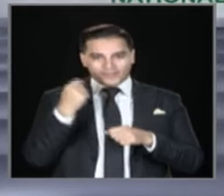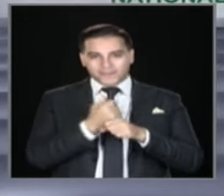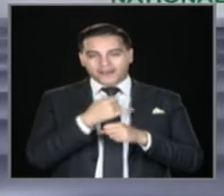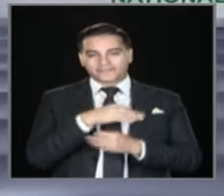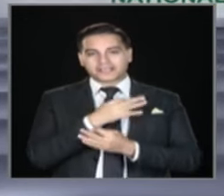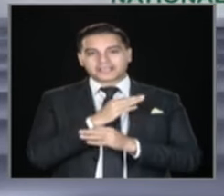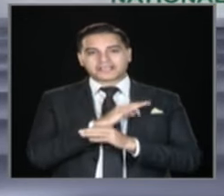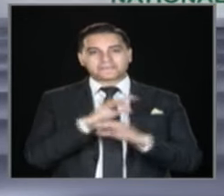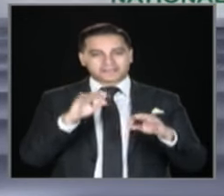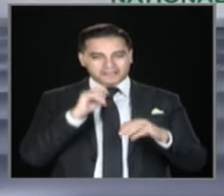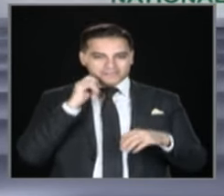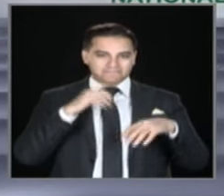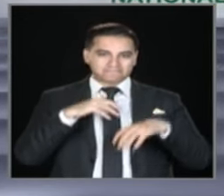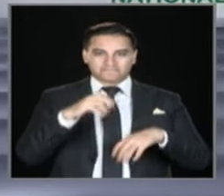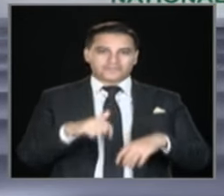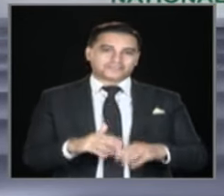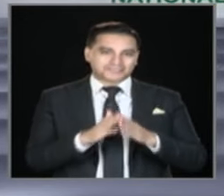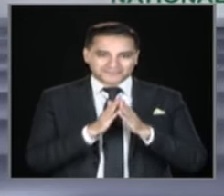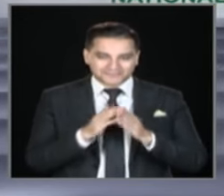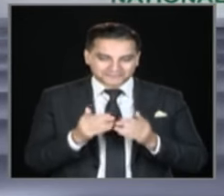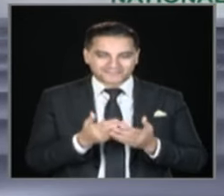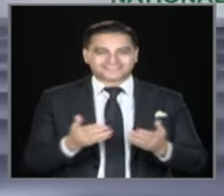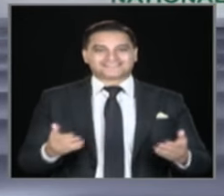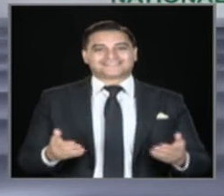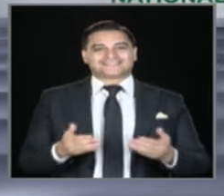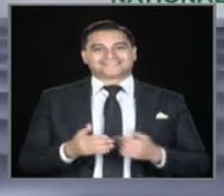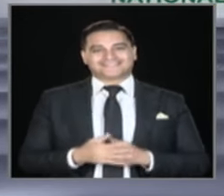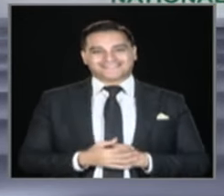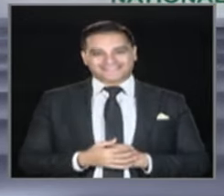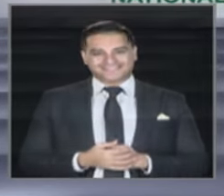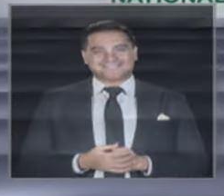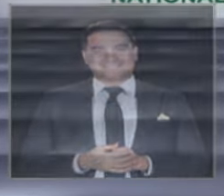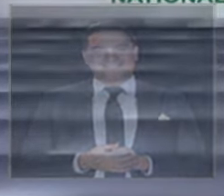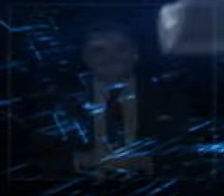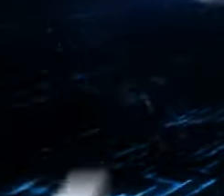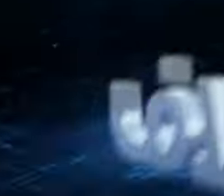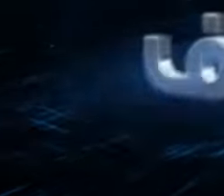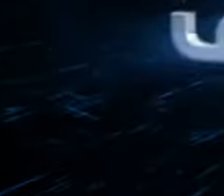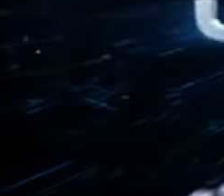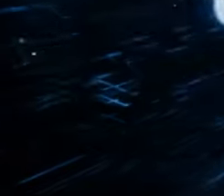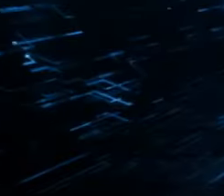الهمم اجتماعيا وعلميا وثقافيا ومهنيا في جميع محافظات